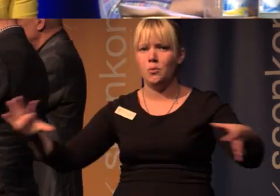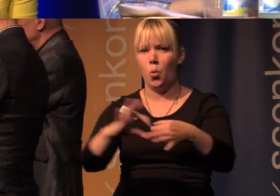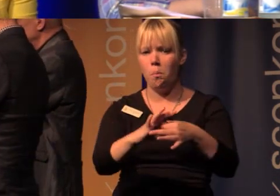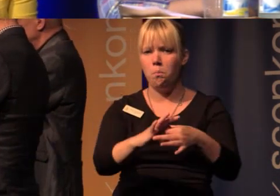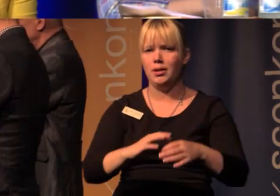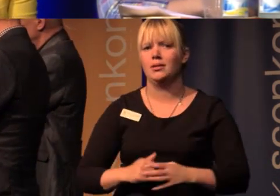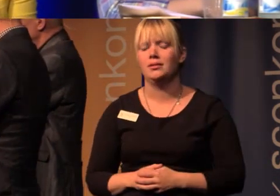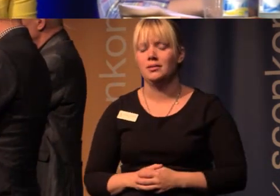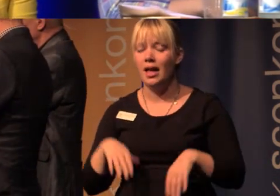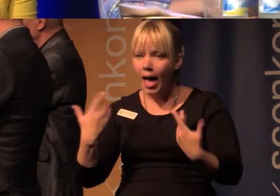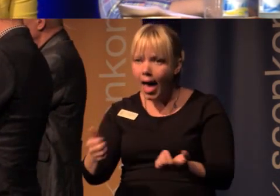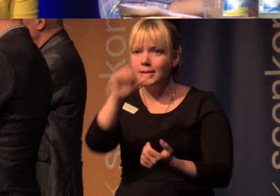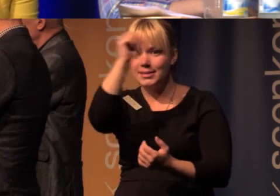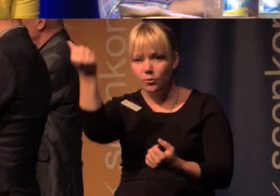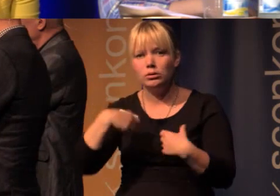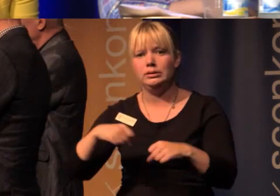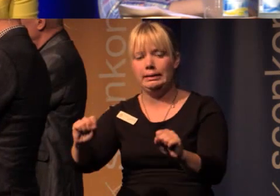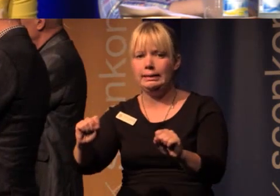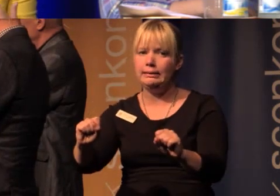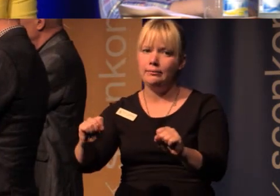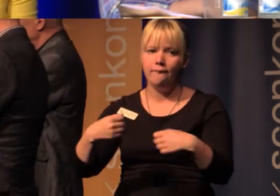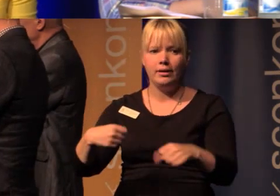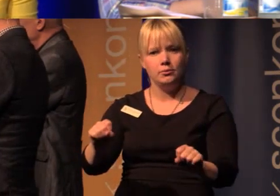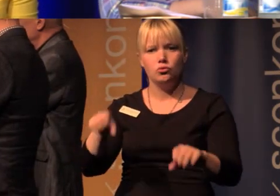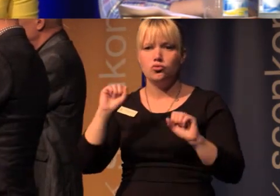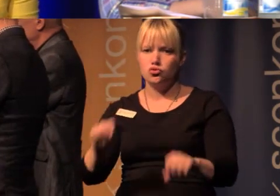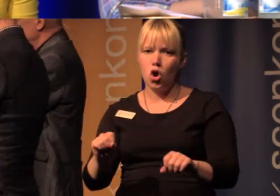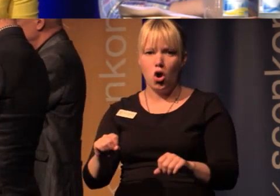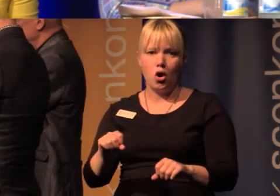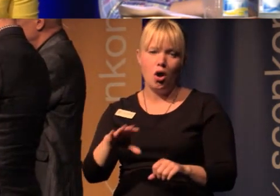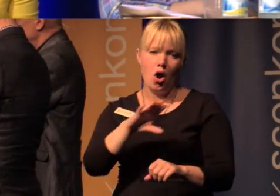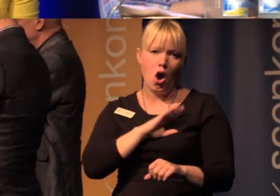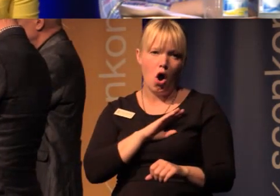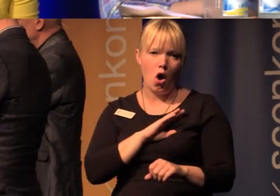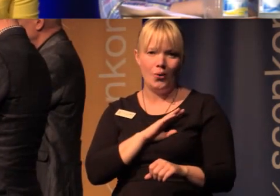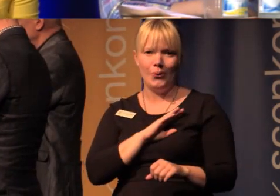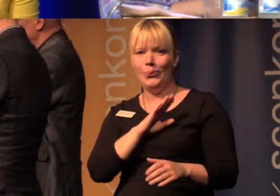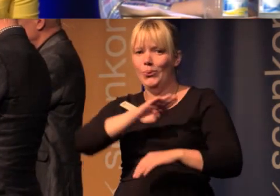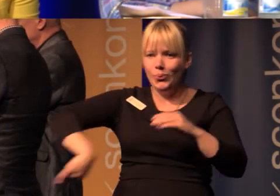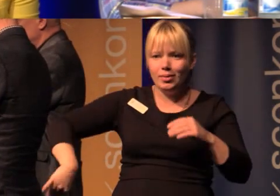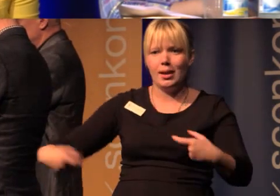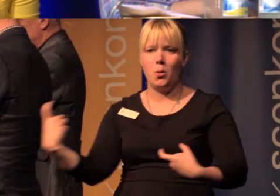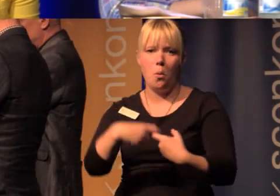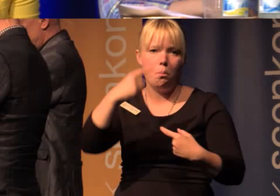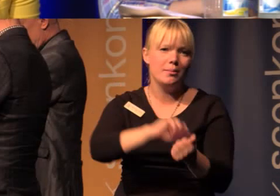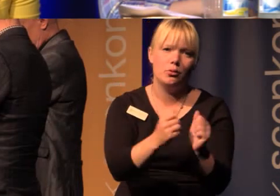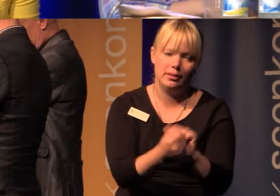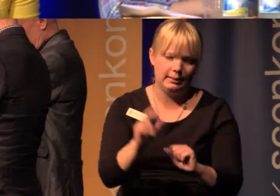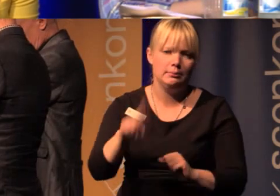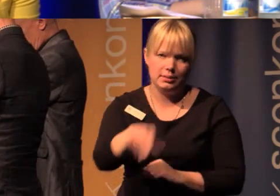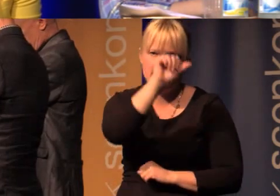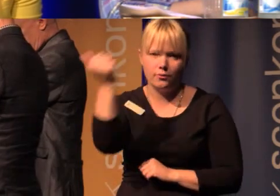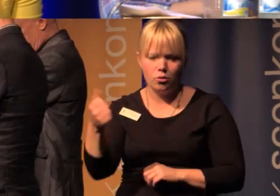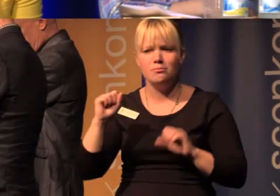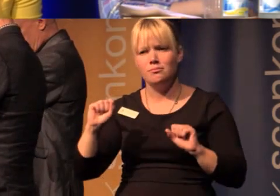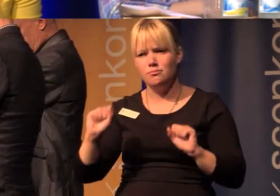svårt att ha den här typen av verksamhet och bibehålla det som kallas armlängdsavstånd. Och jag tycker att man därför behöver se till att ha den